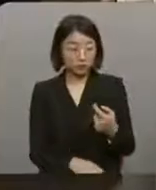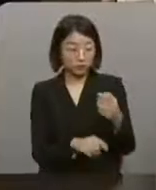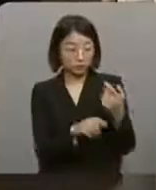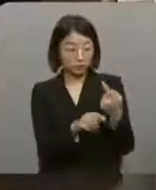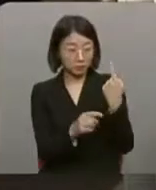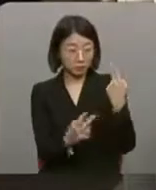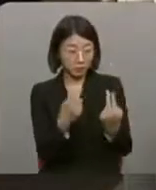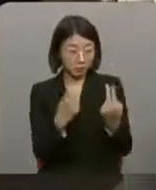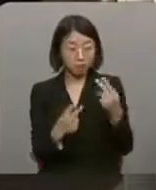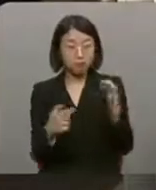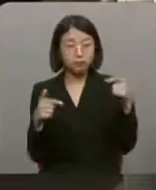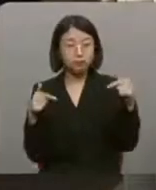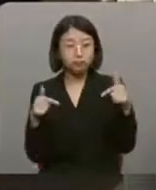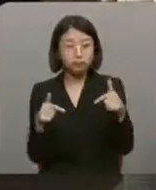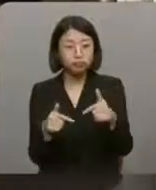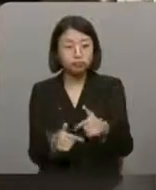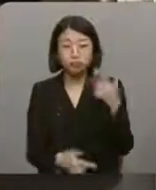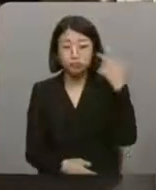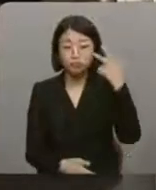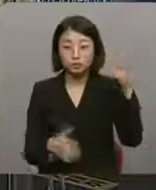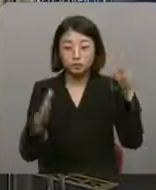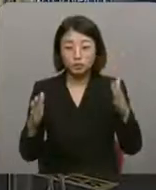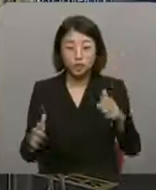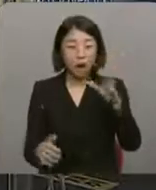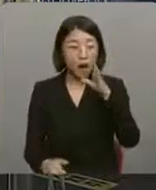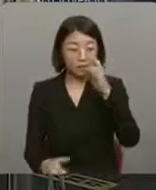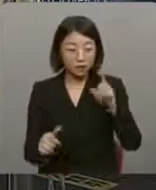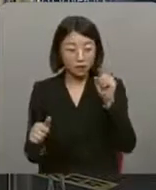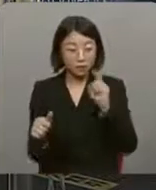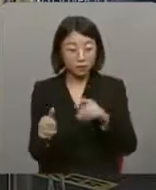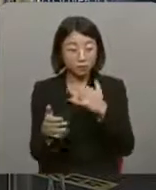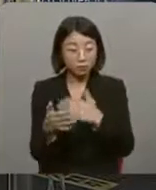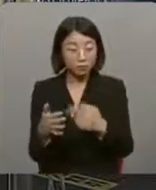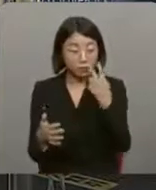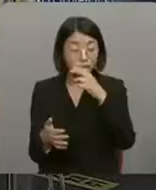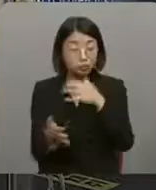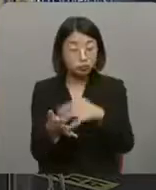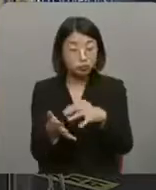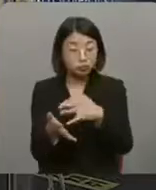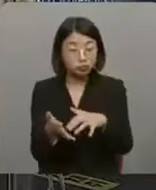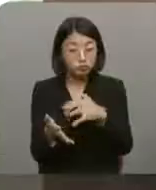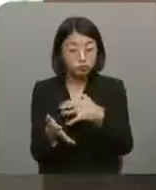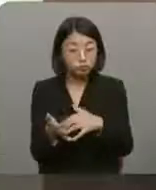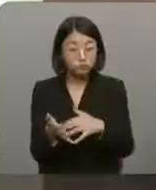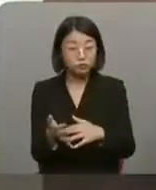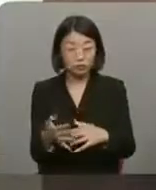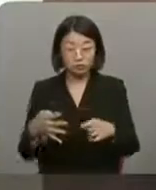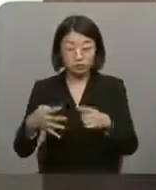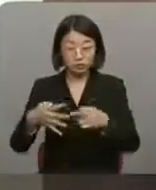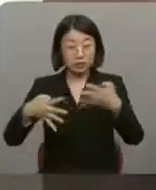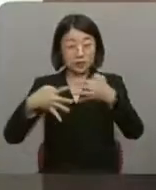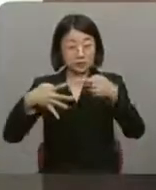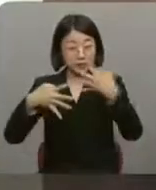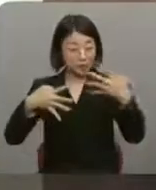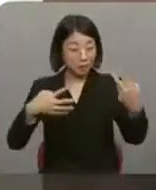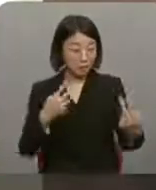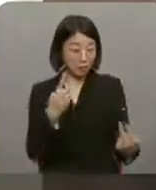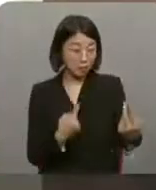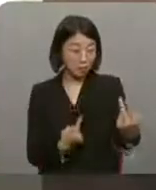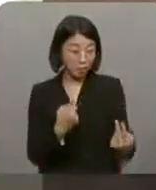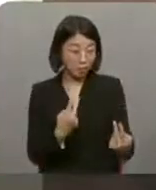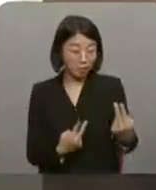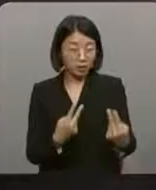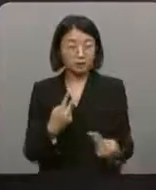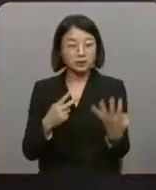졌습니다 최근 일주일 강릉시에 하루 평균 콘 알고 검사 건수는 거리두기 4단계 적용 당시의 40%